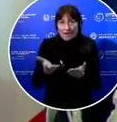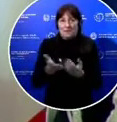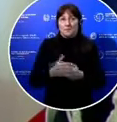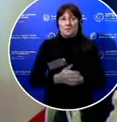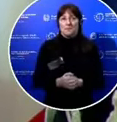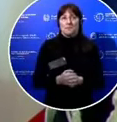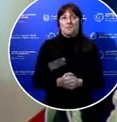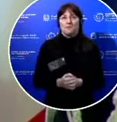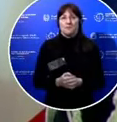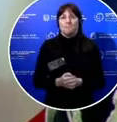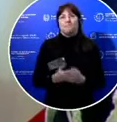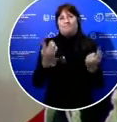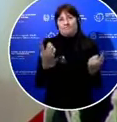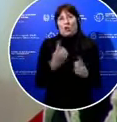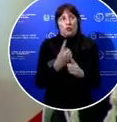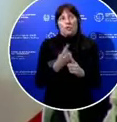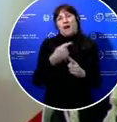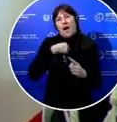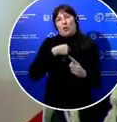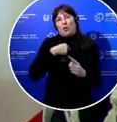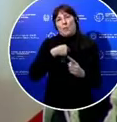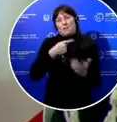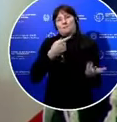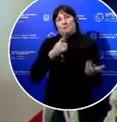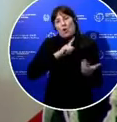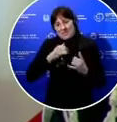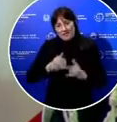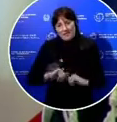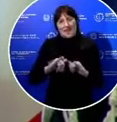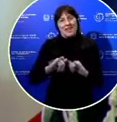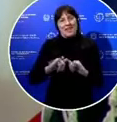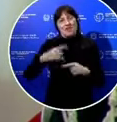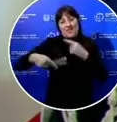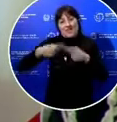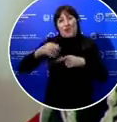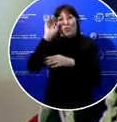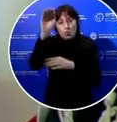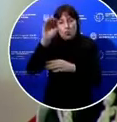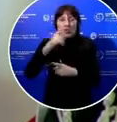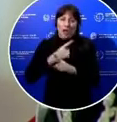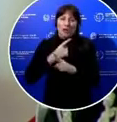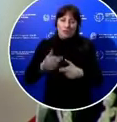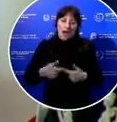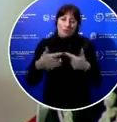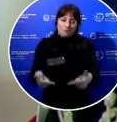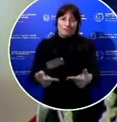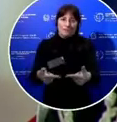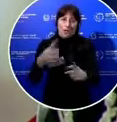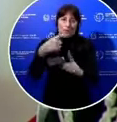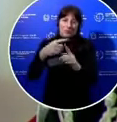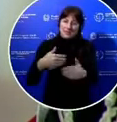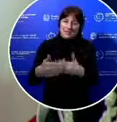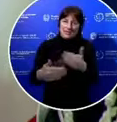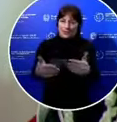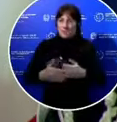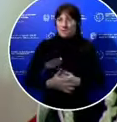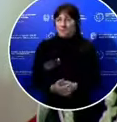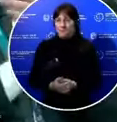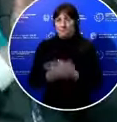raccolto. Lo dobbiamo per noi, per i nostri figli e per le generazioni future. Grazie.